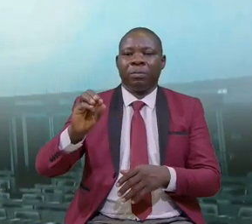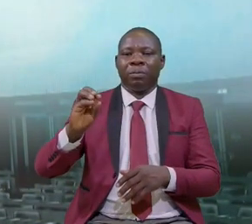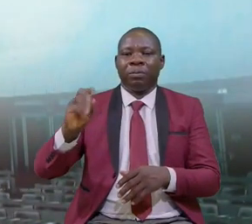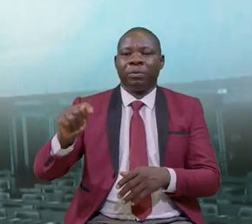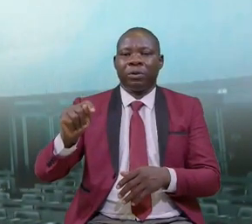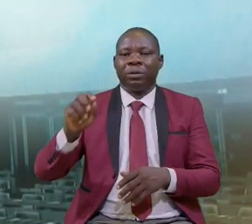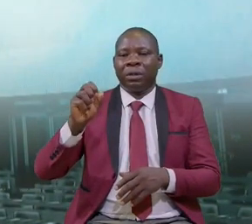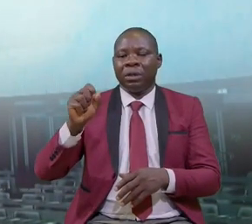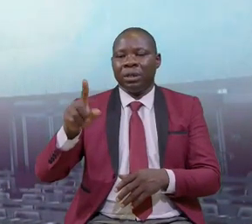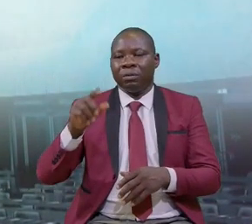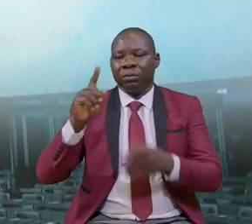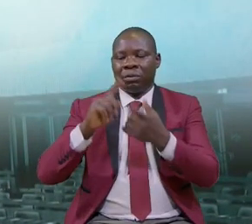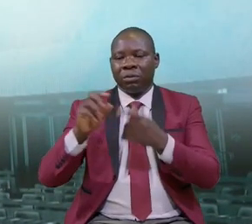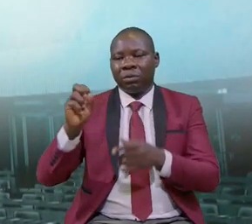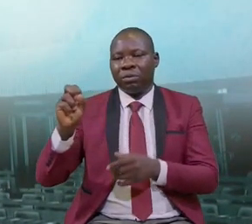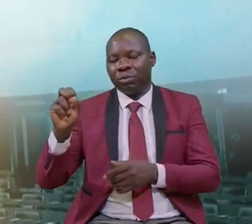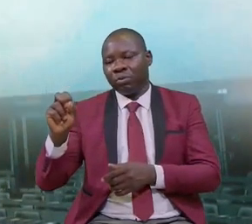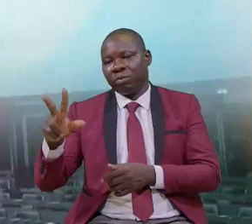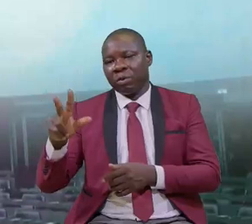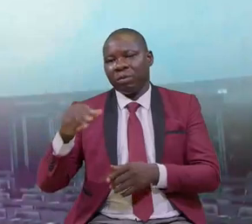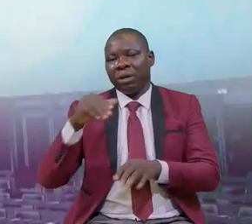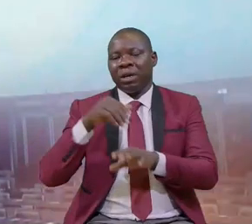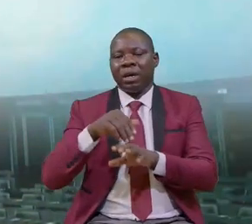Vous aurez les détails